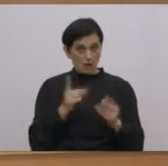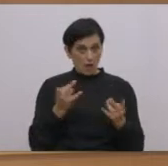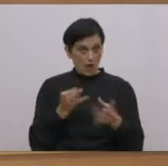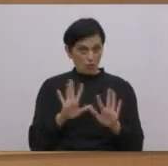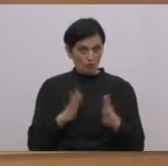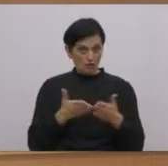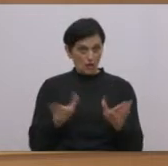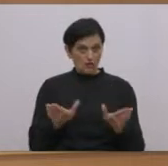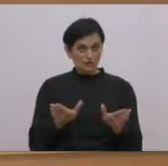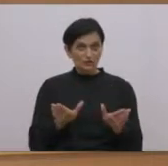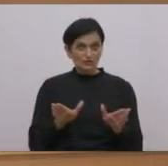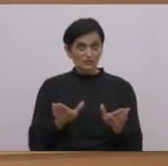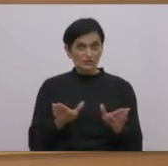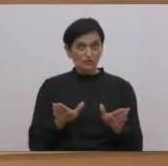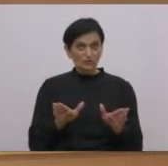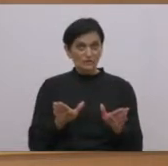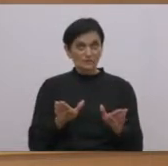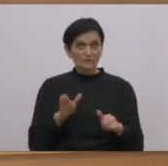გახსნილიყო?